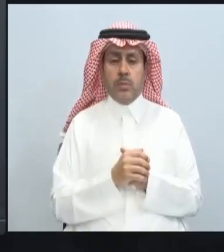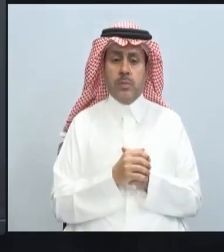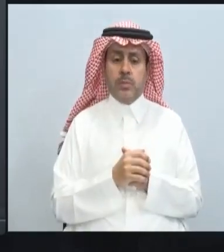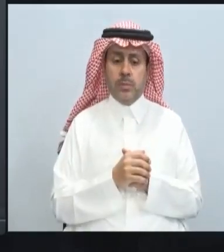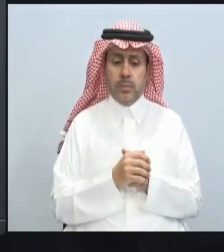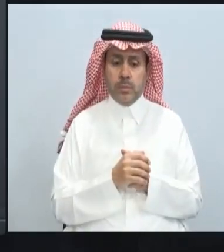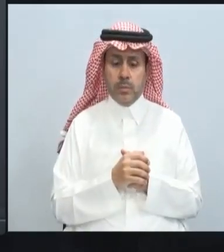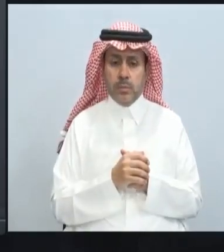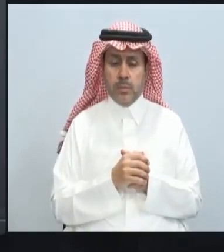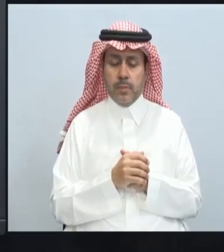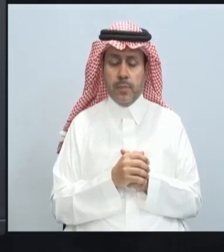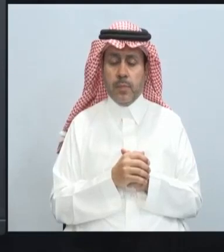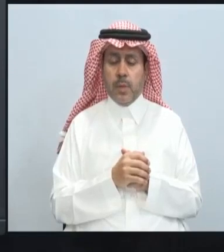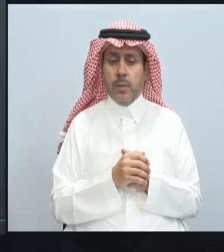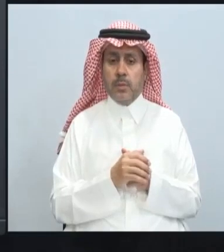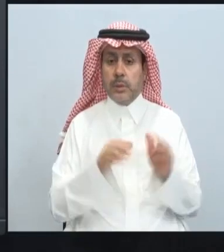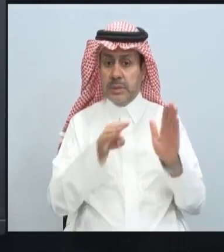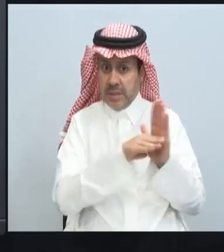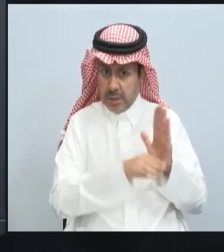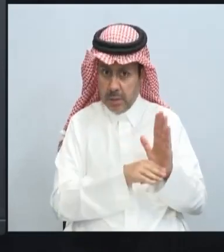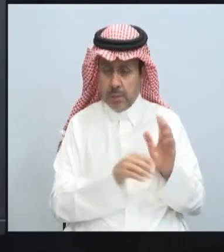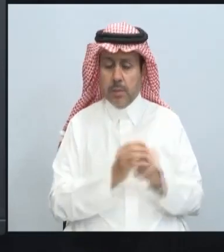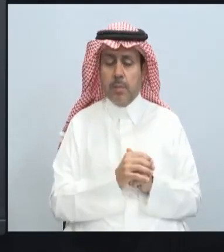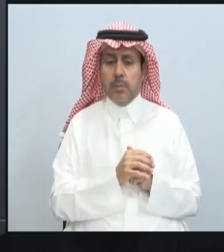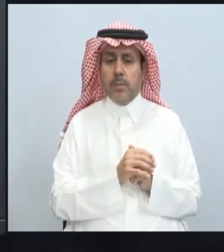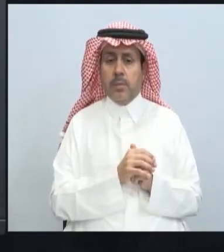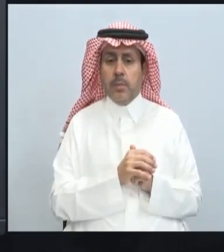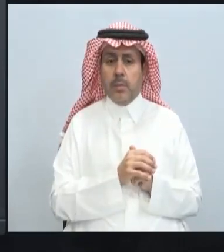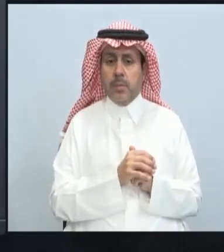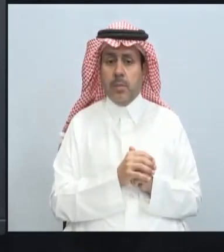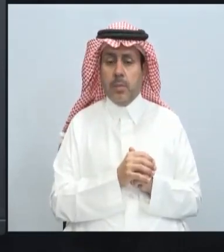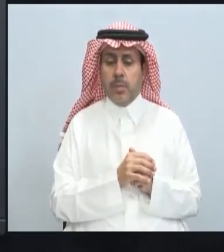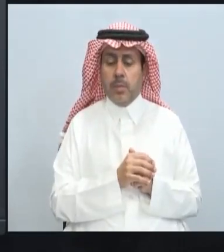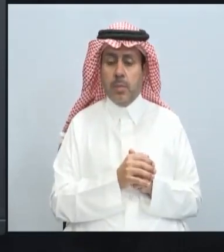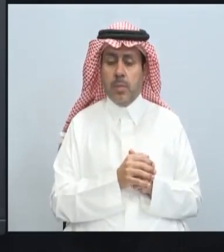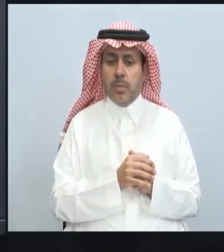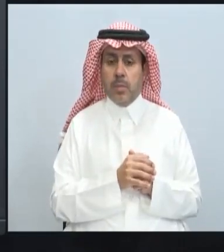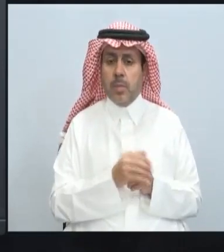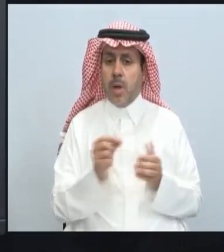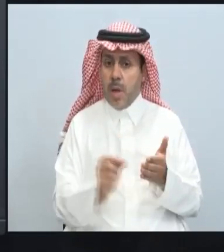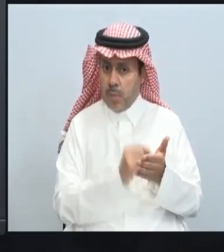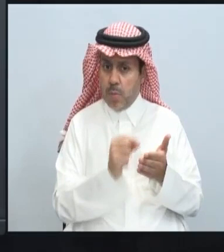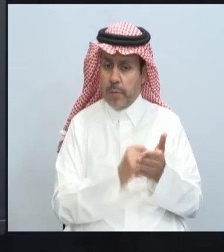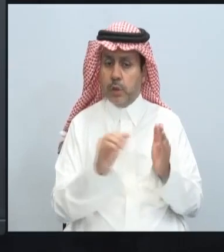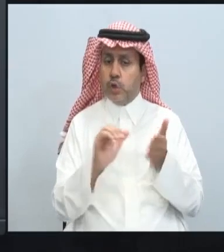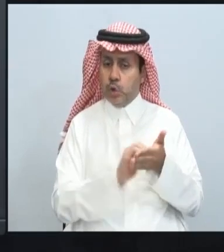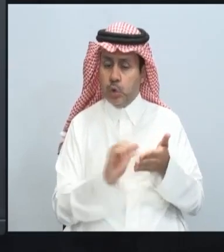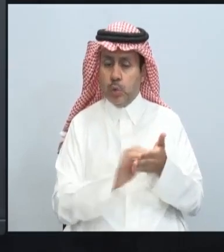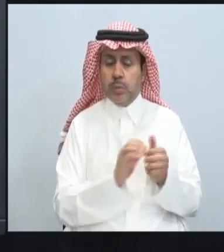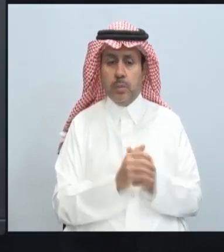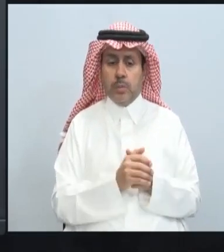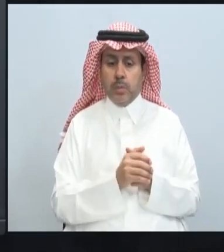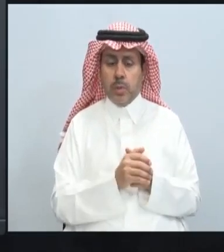فهذه الامور التي تندرج ومن المواد التي ابرموها ووضعوها في هذه الشروط يجب ان